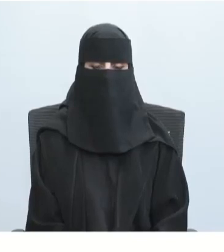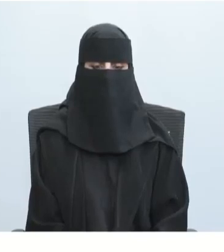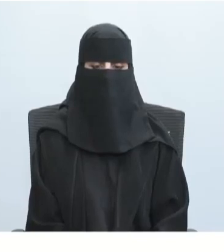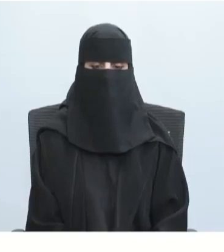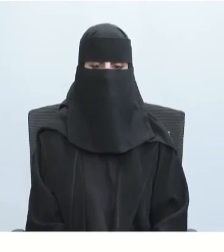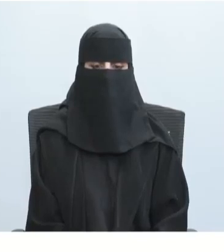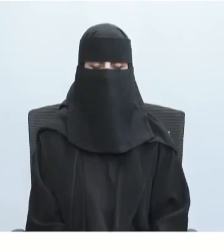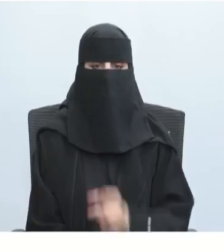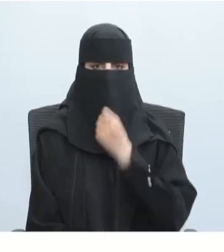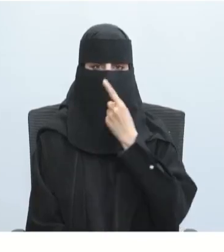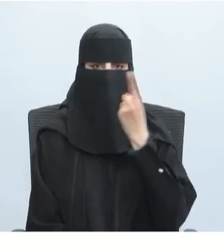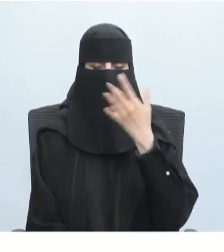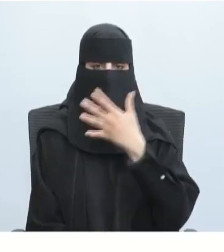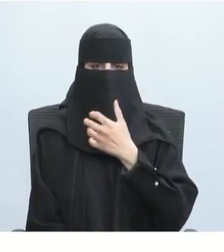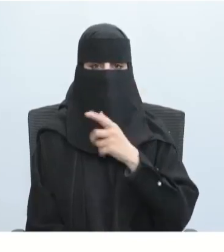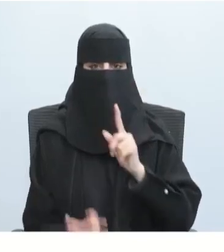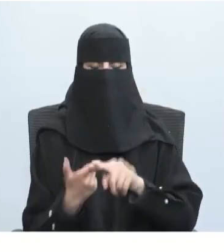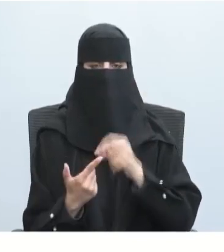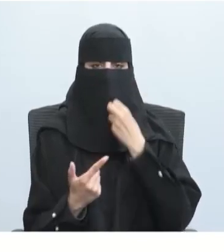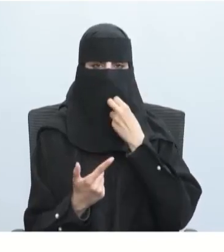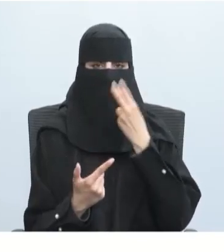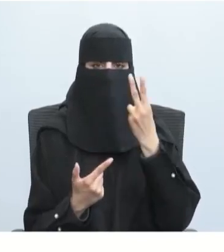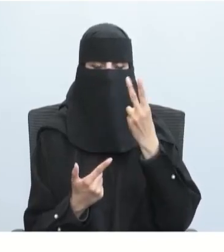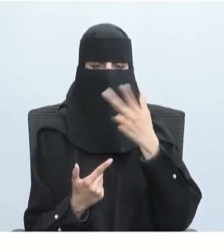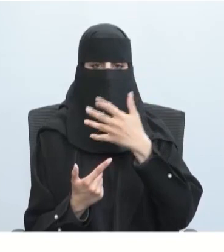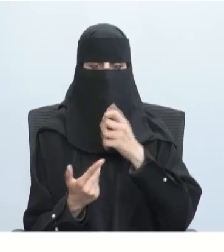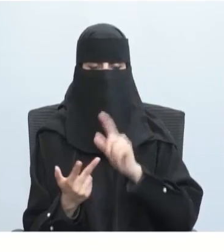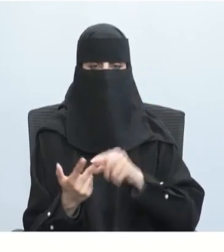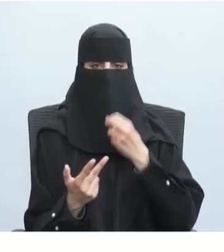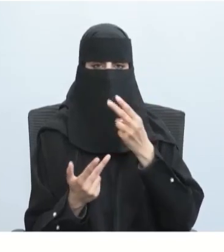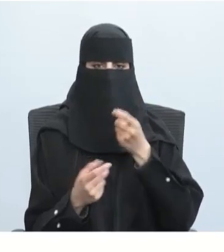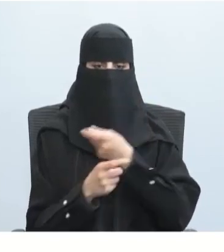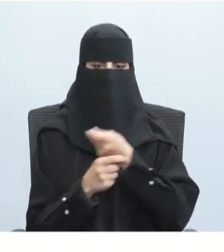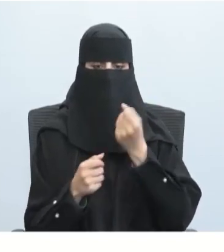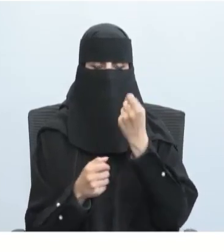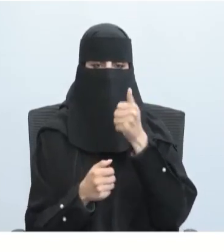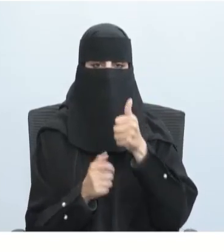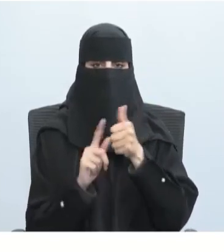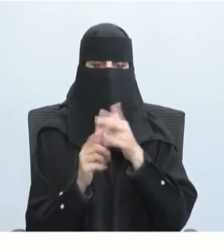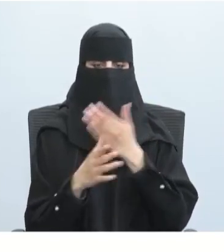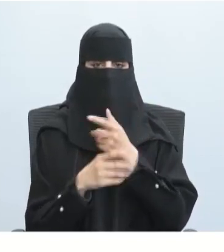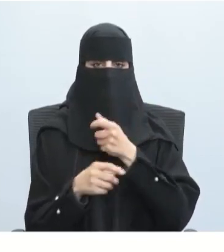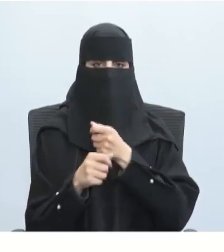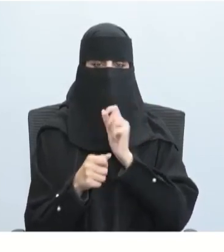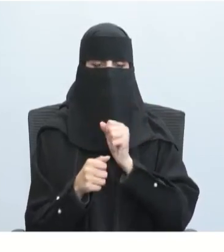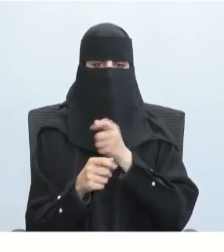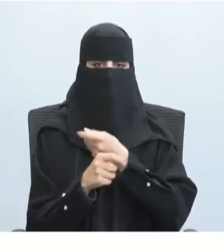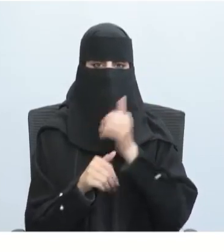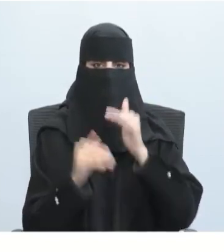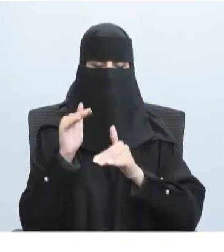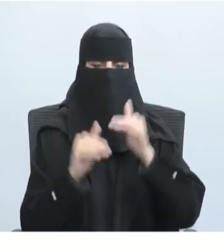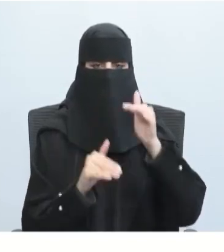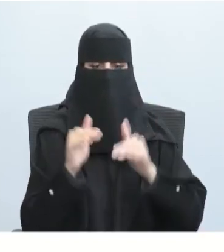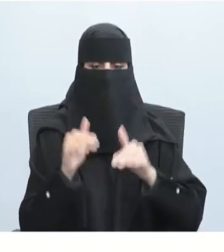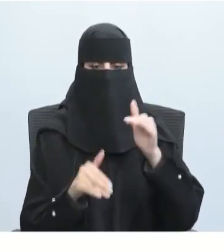150 في السنه الثانيه 250 في السنه الثال 200 وبالتالي الاجابه هي الف فترات زمنيه لتقر العام هو